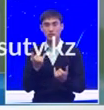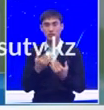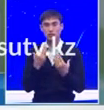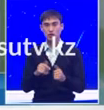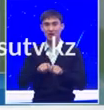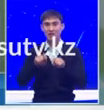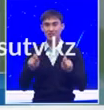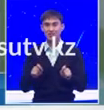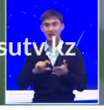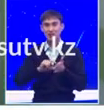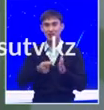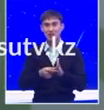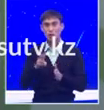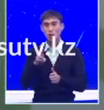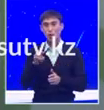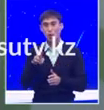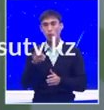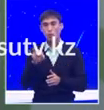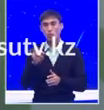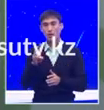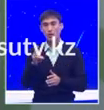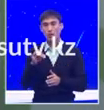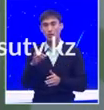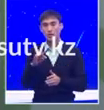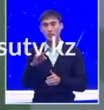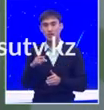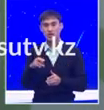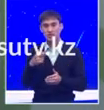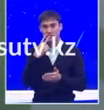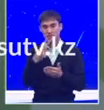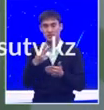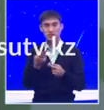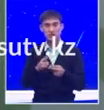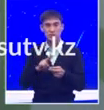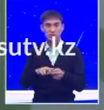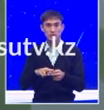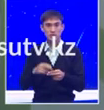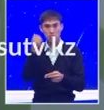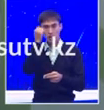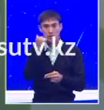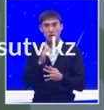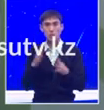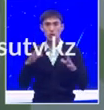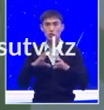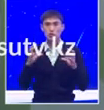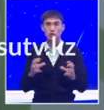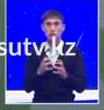сегодняшнее открытие отделения колопроктологии свидетельствует об этом. Это благодаря большой